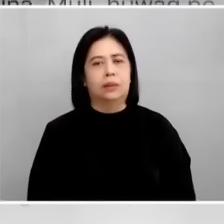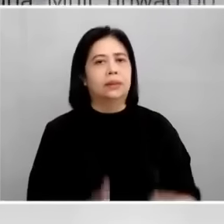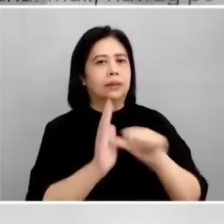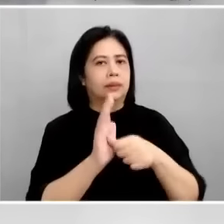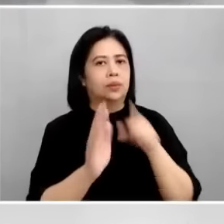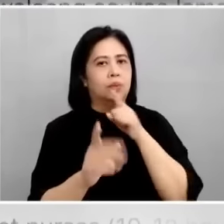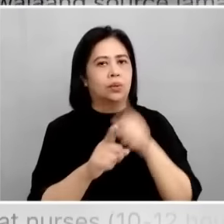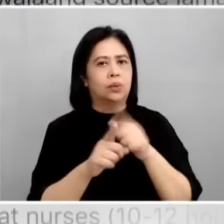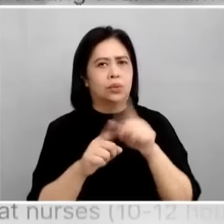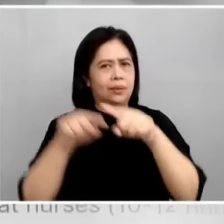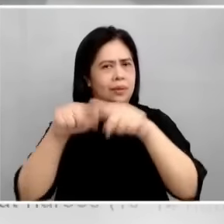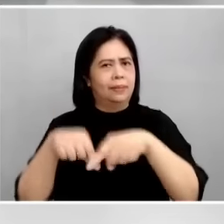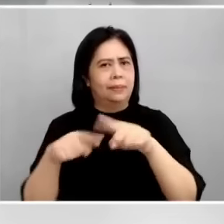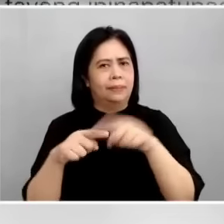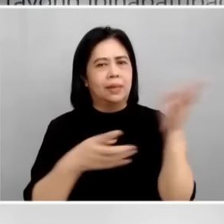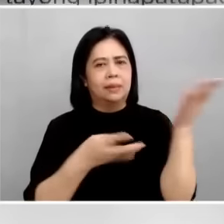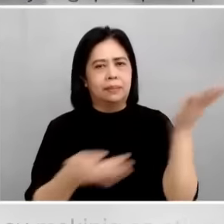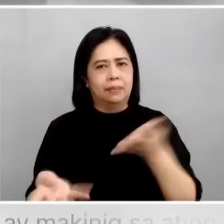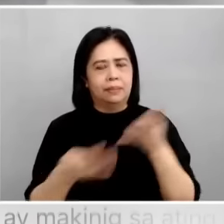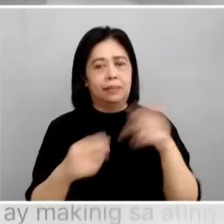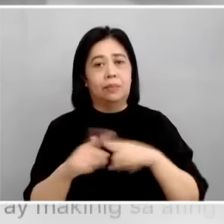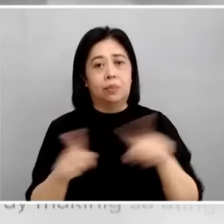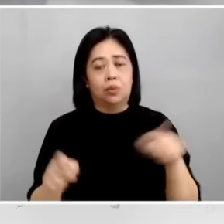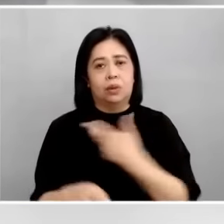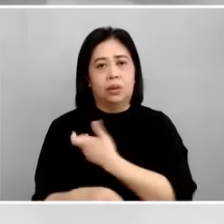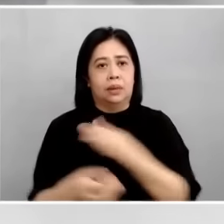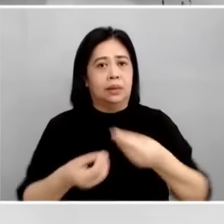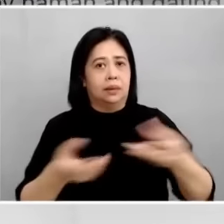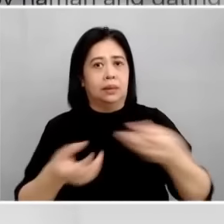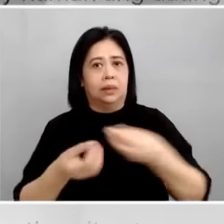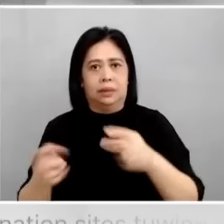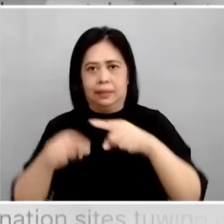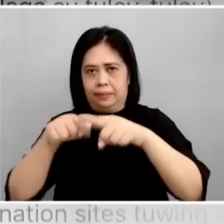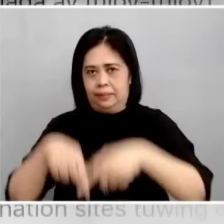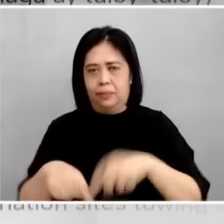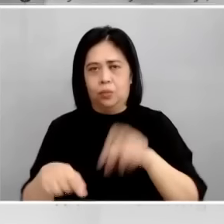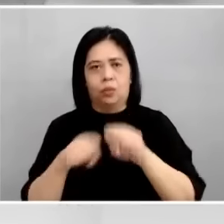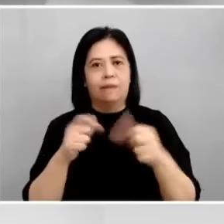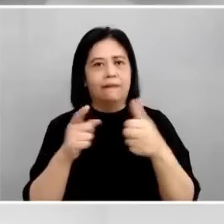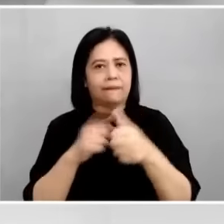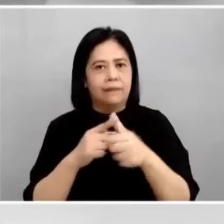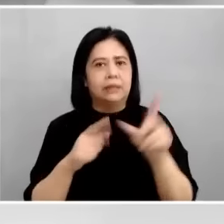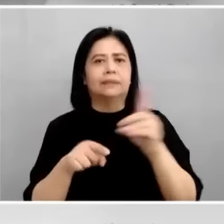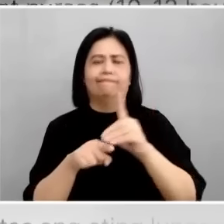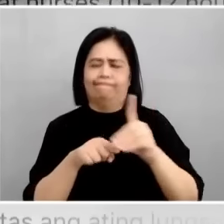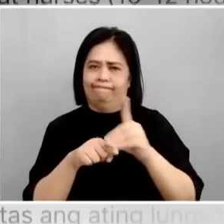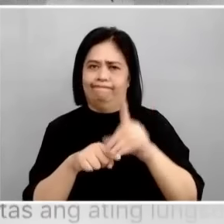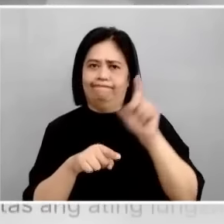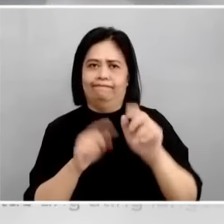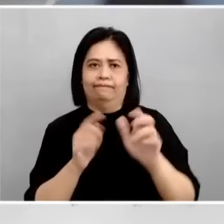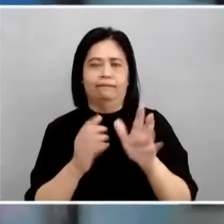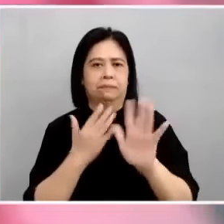na nakabase lang sa supply ng bakuna ang kanilang naibibigay at dapat unahin ang disiplina sa